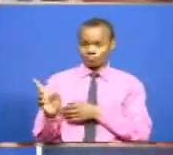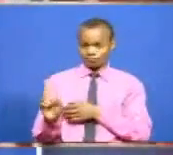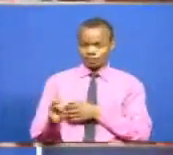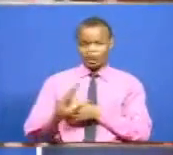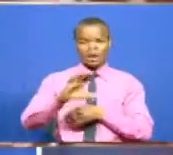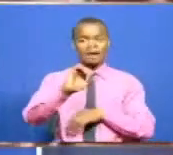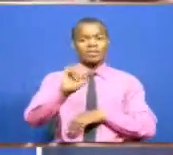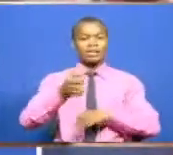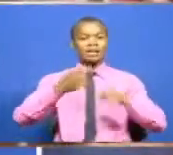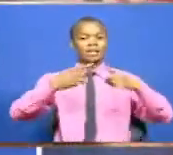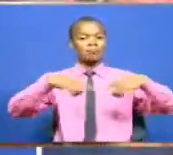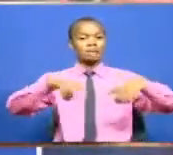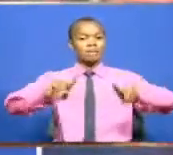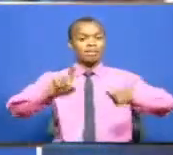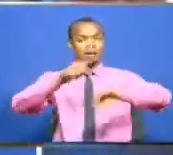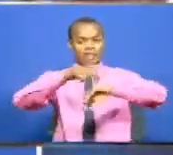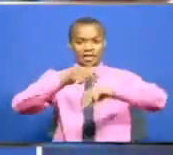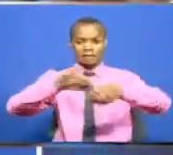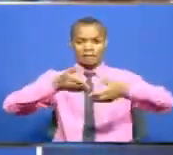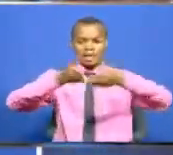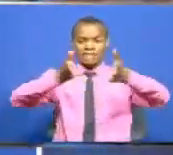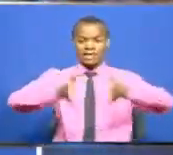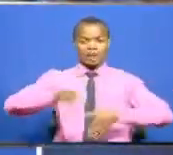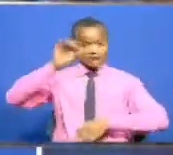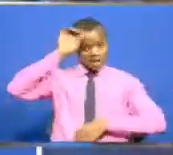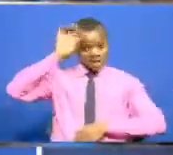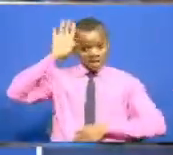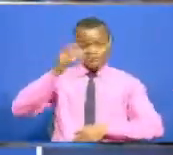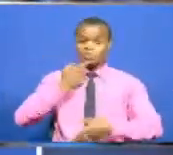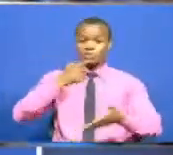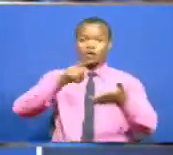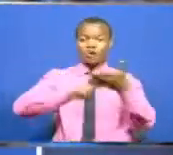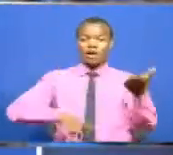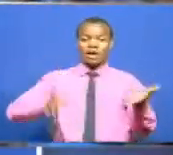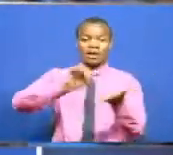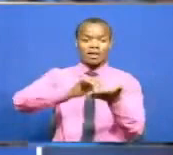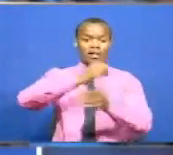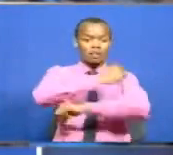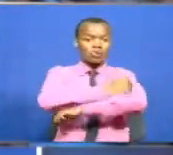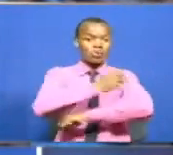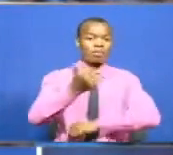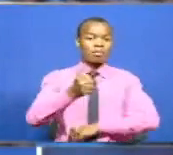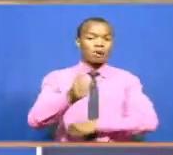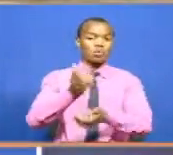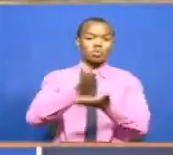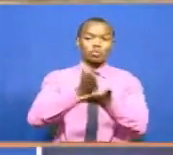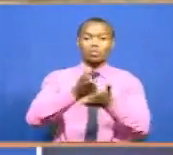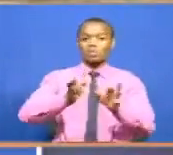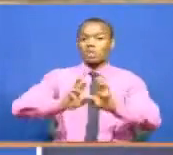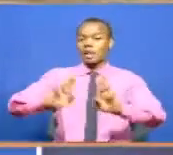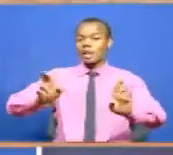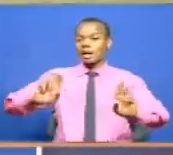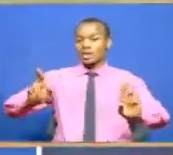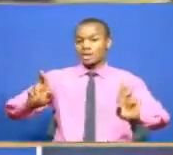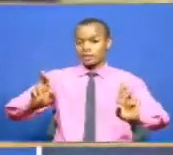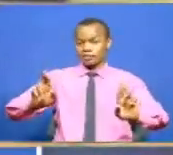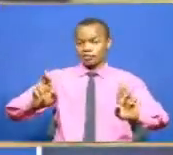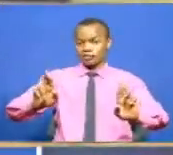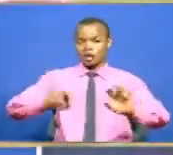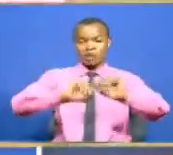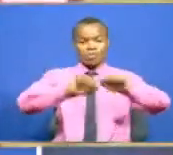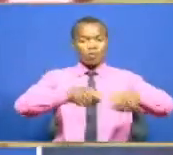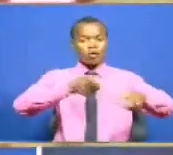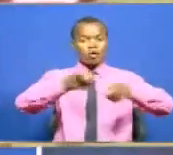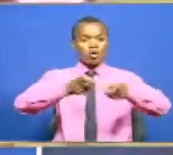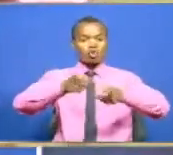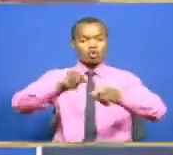baadhi ya viongozi kutoka kaunti ya Kiambu wakidai kwamba shule kadhaa bado hazijatimiza masharti ya kukabiliana na